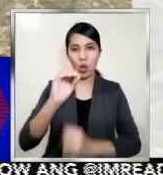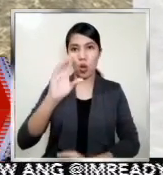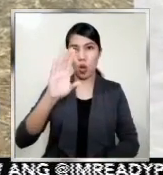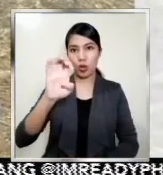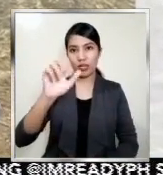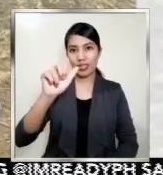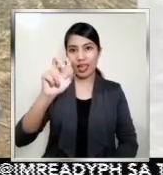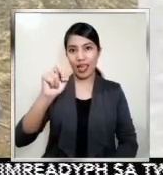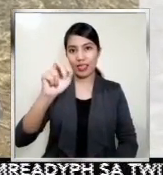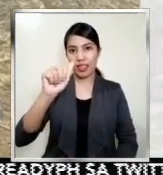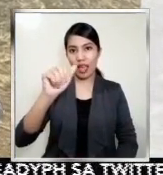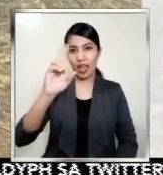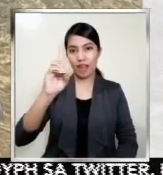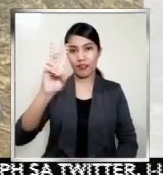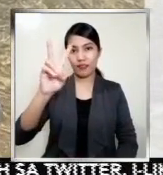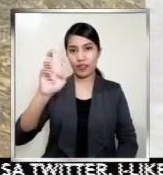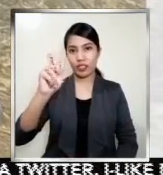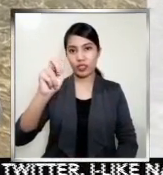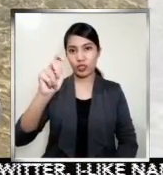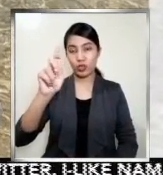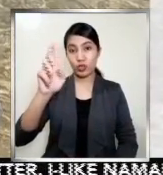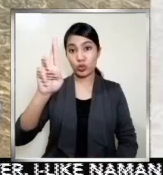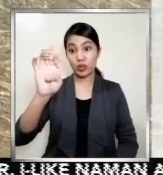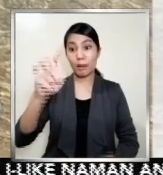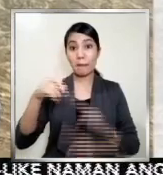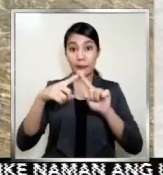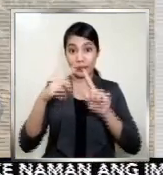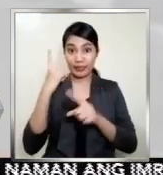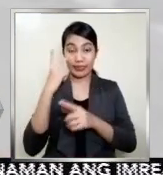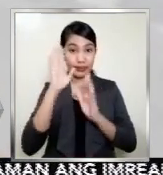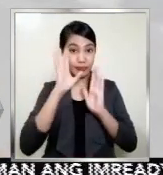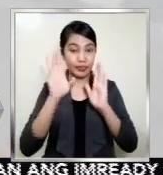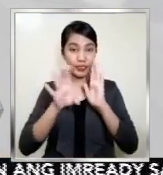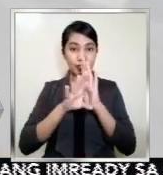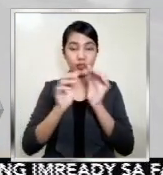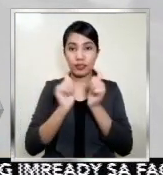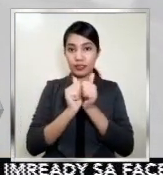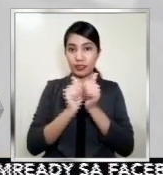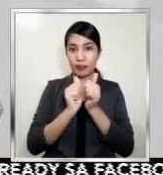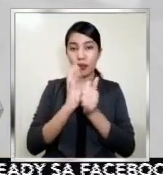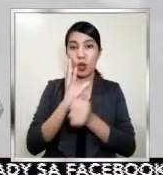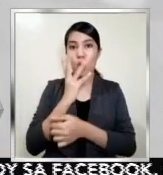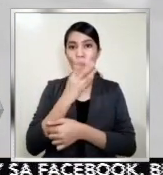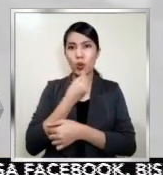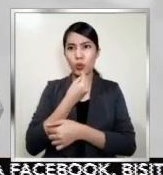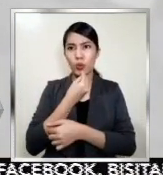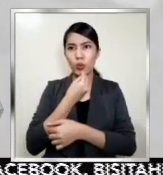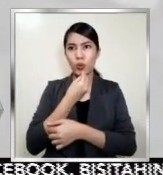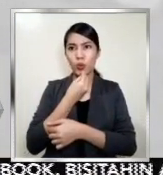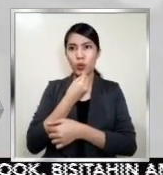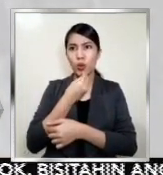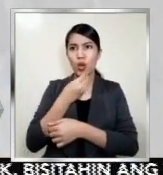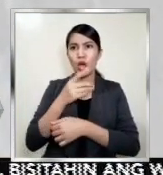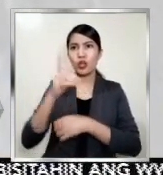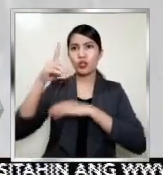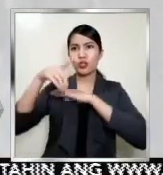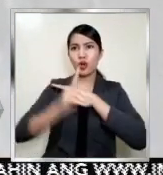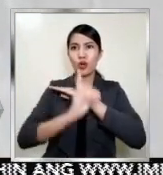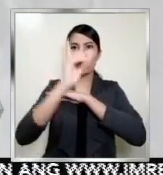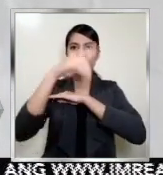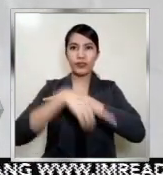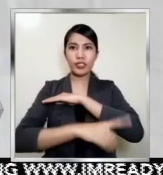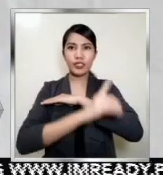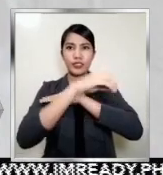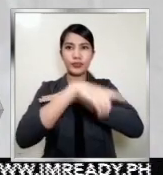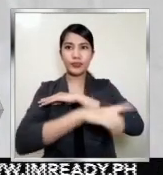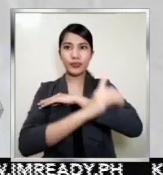grab, makikita sa isang litrato si Roque nakasama ang mga dolphin. May malayong kuha rin kay Roque kasama ang isang